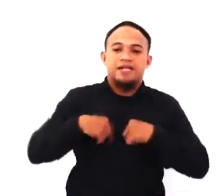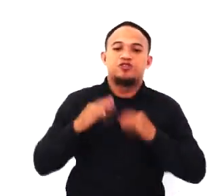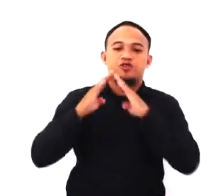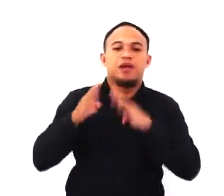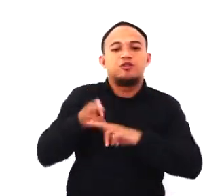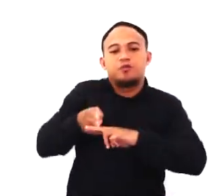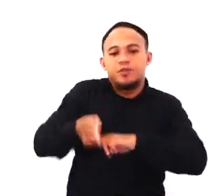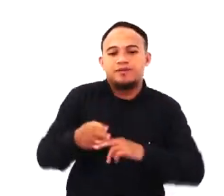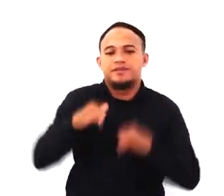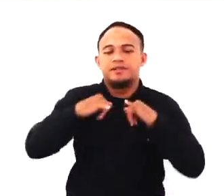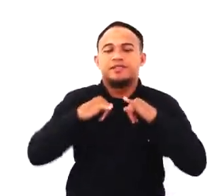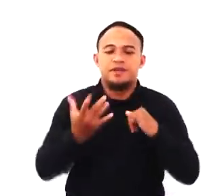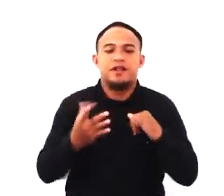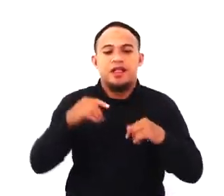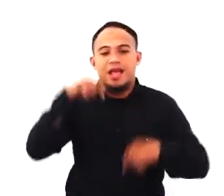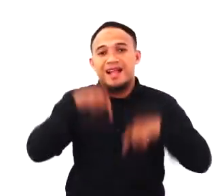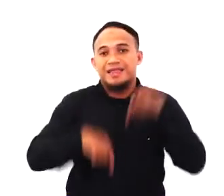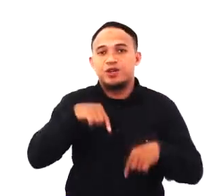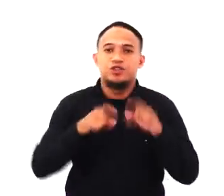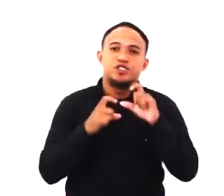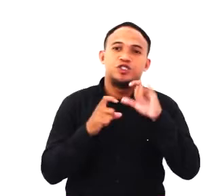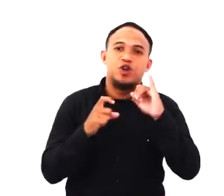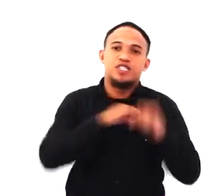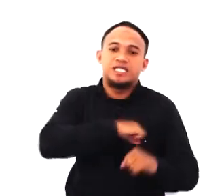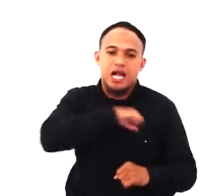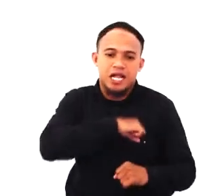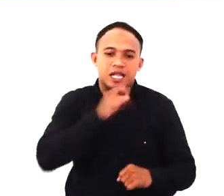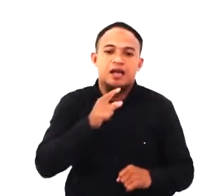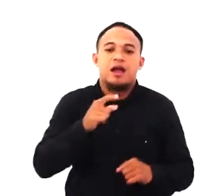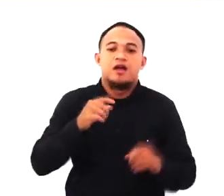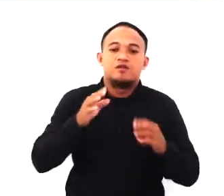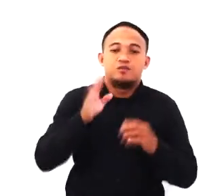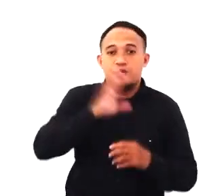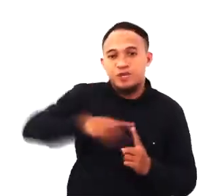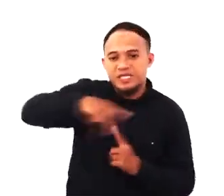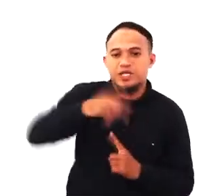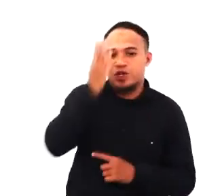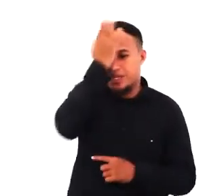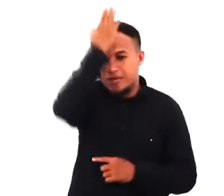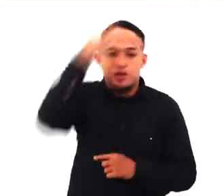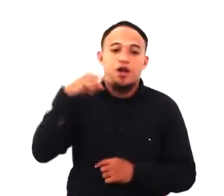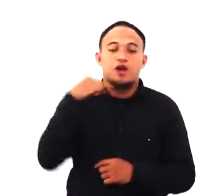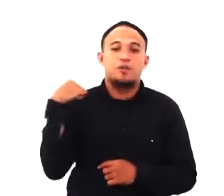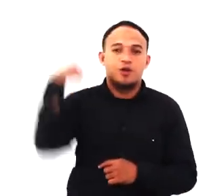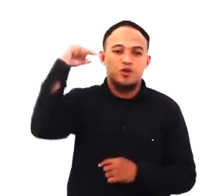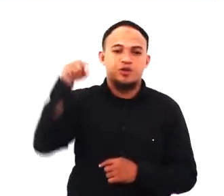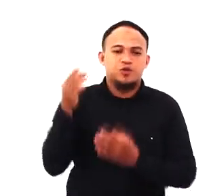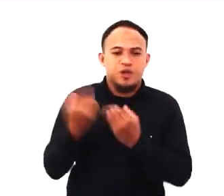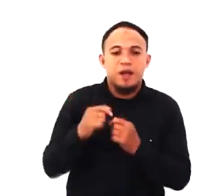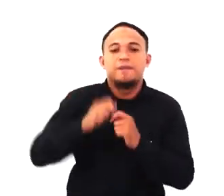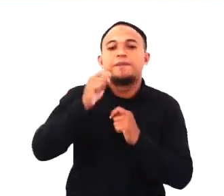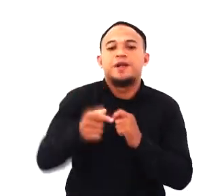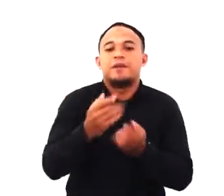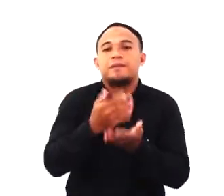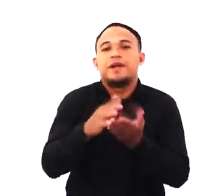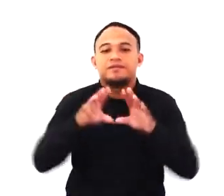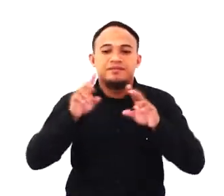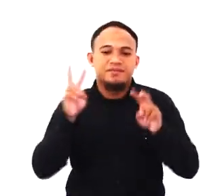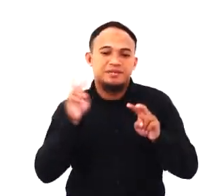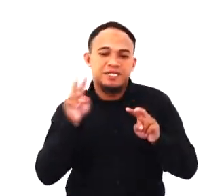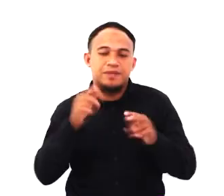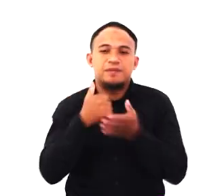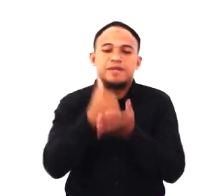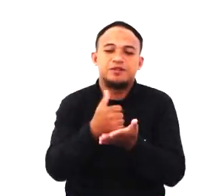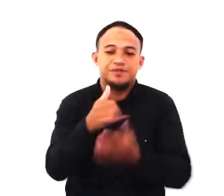pemilik rumah. Selain berjanji akan membangun kembali rumah korban bersama dengan Dinas Sosial